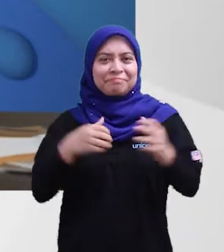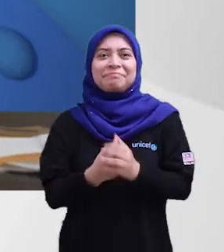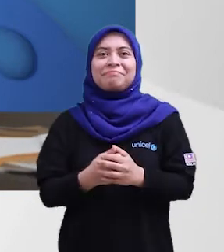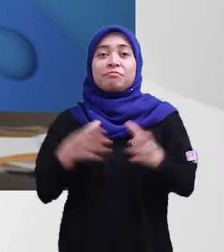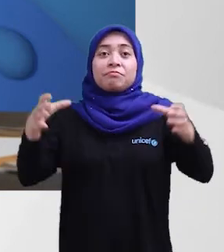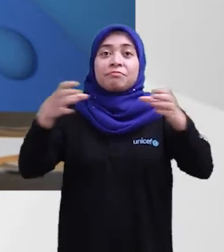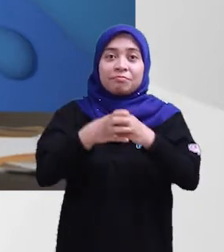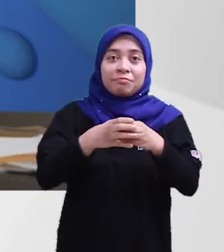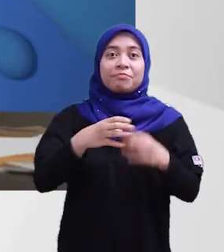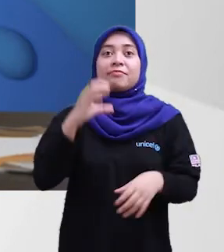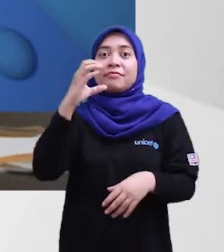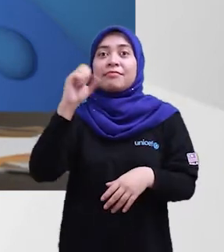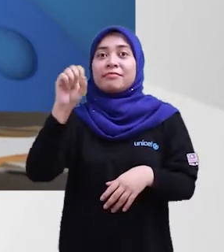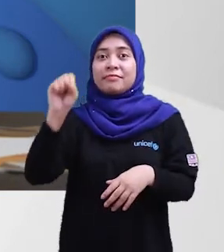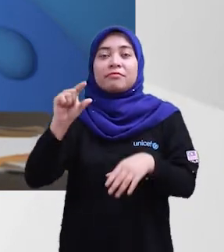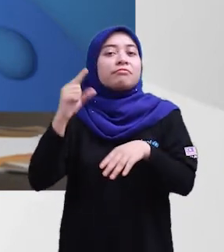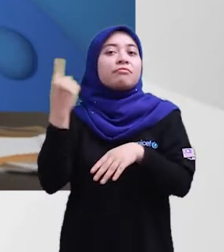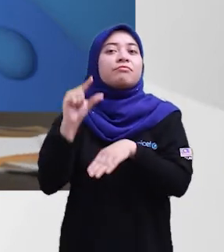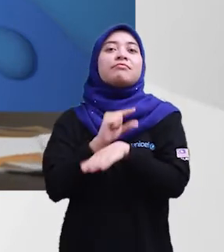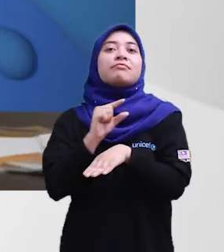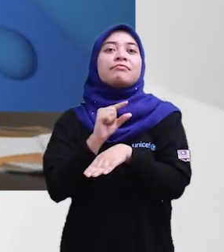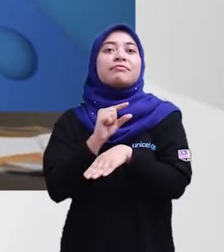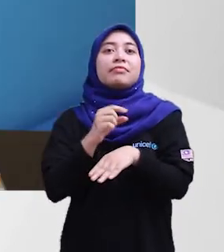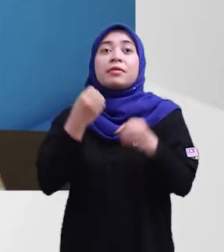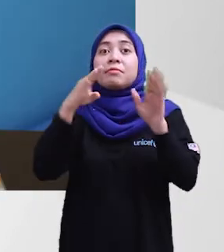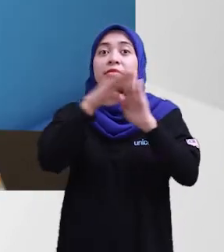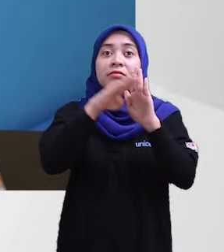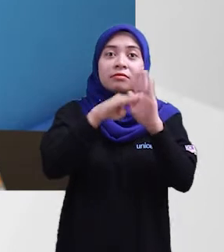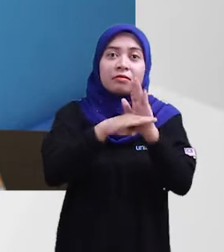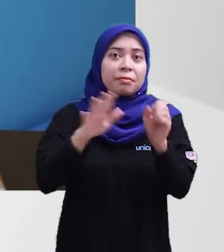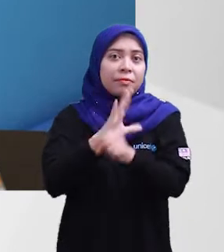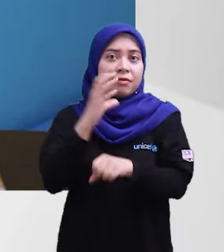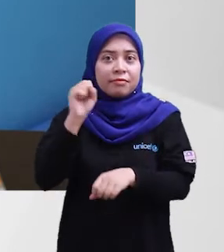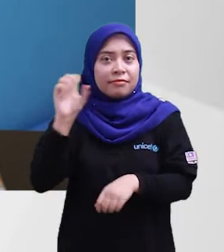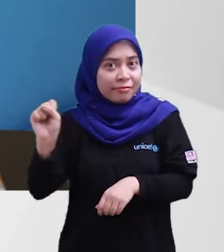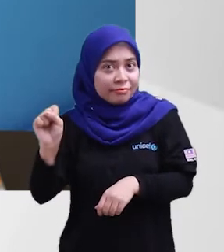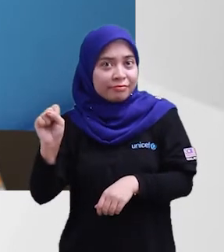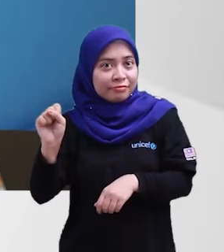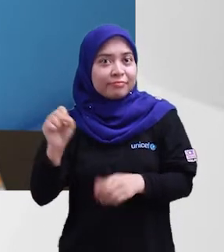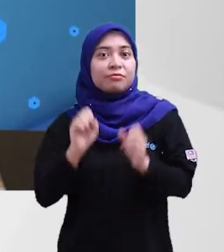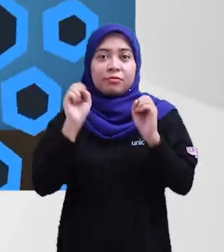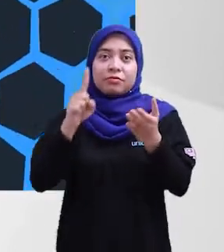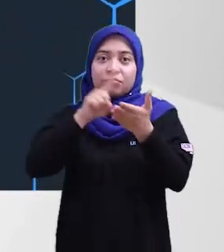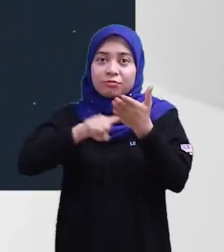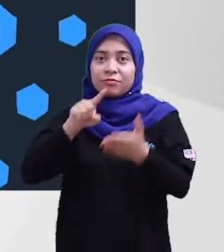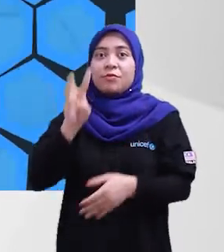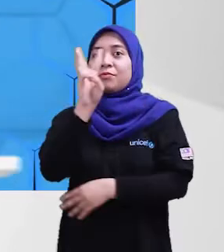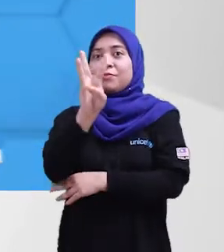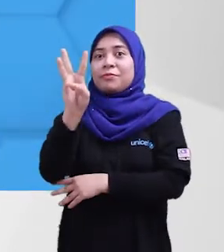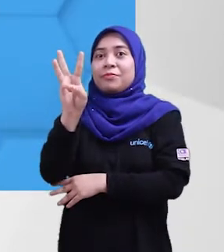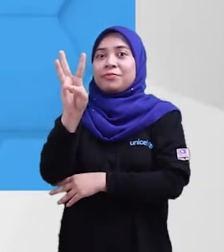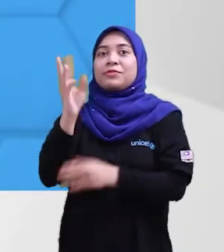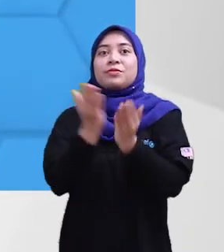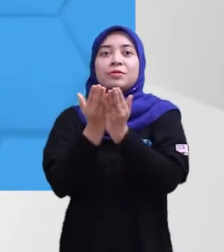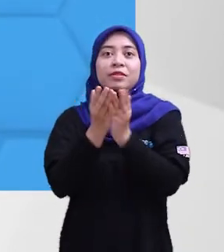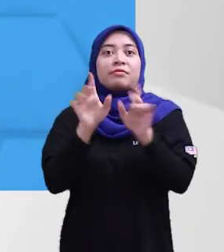meneroka kelompok atau cara CSS yang selalu digunakan. Untuk senarai penuh teks CSS dan sifatnya, anda boleh rujuk laman